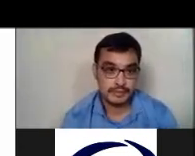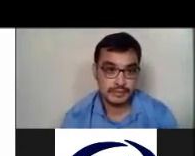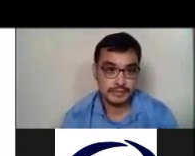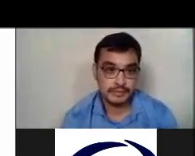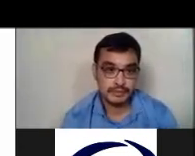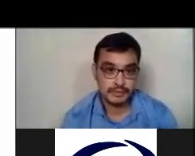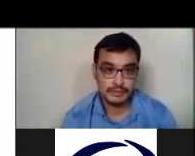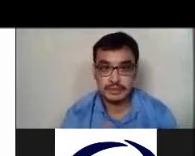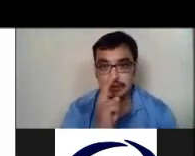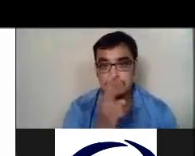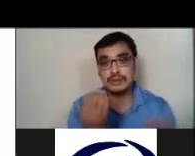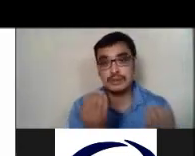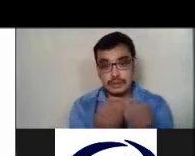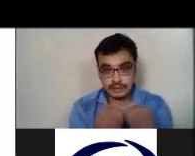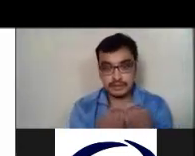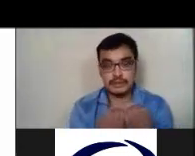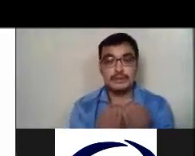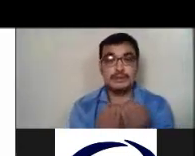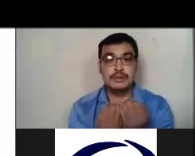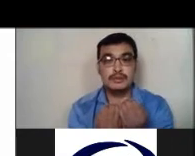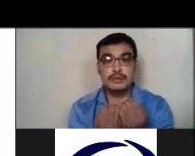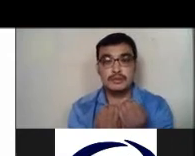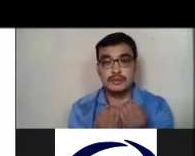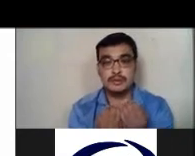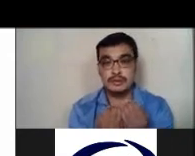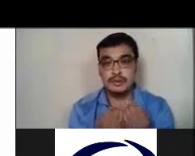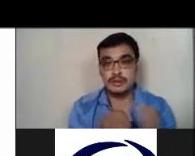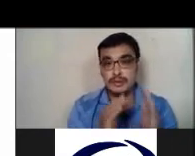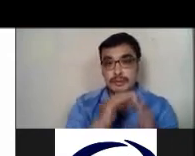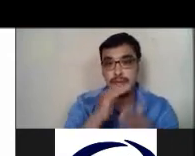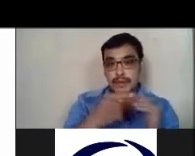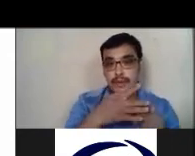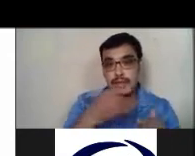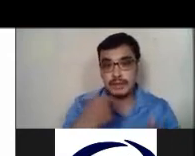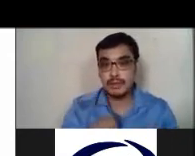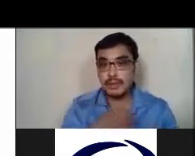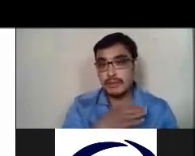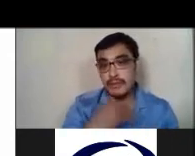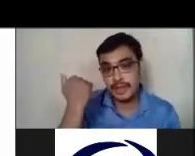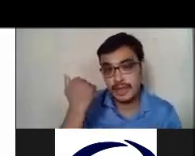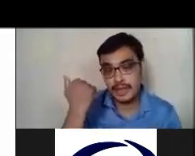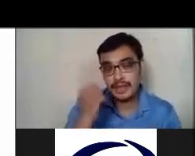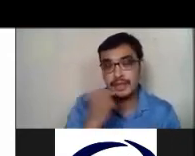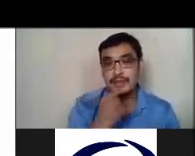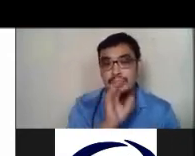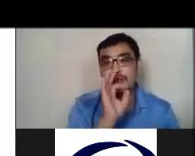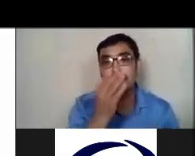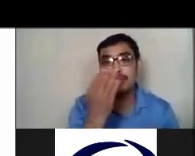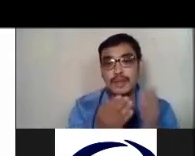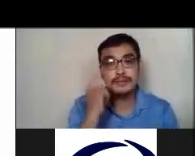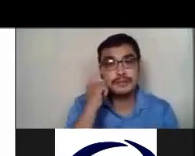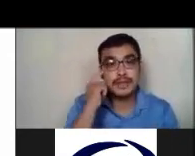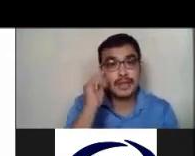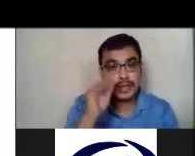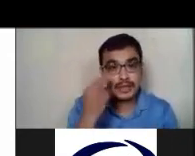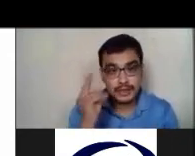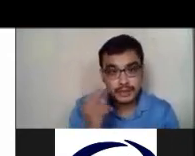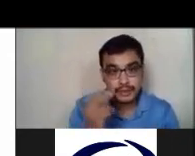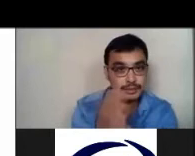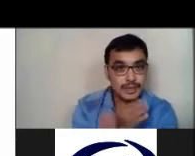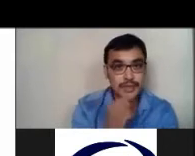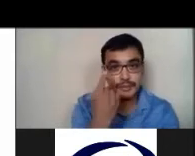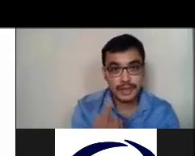त्यसै गरी मेरो परिवारको लागि म मरेँ भने बरु राम्रो हुन्छ होला भन्ने खालको सोचाइ आएको थियो गएको हप्ता